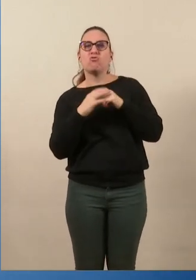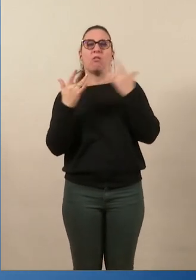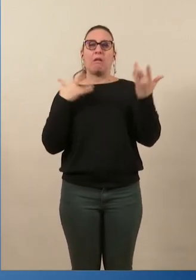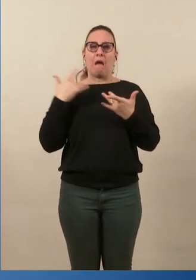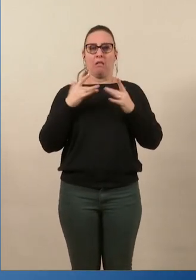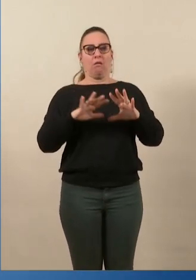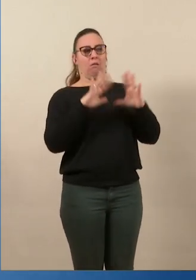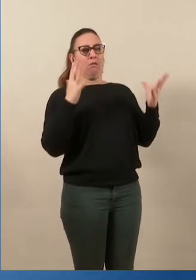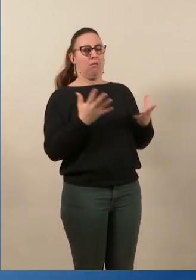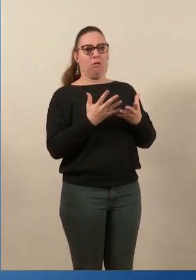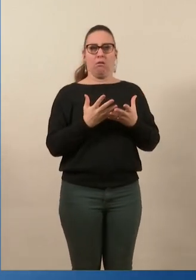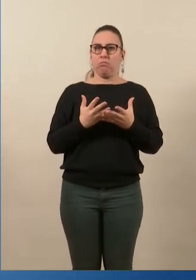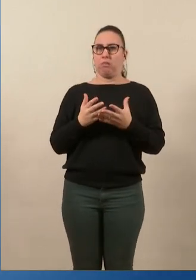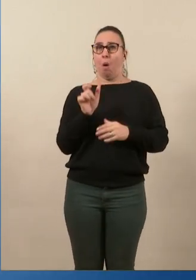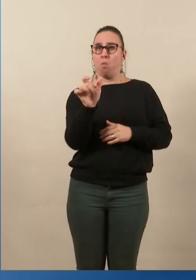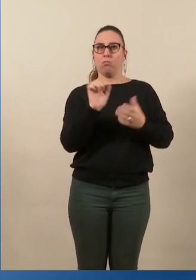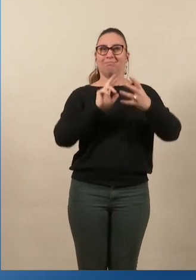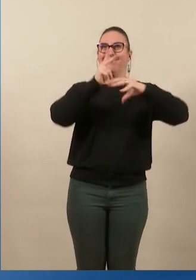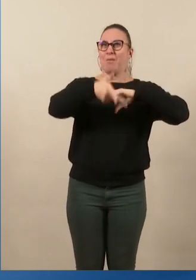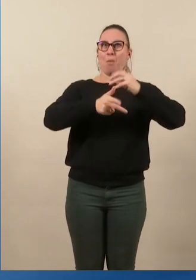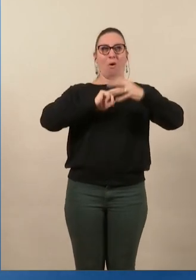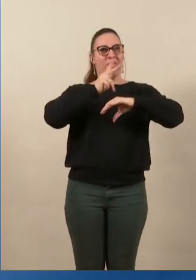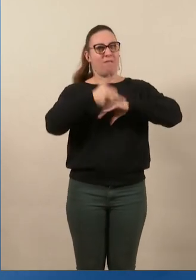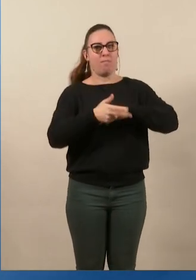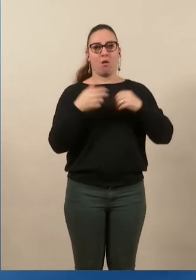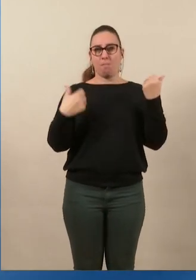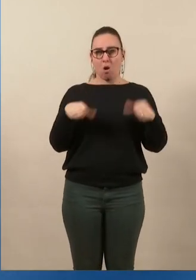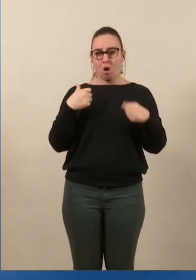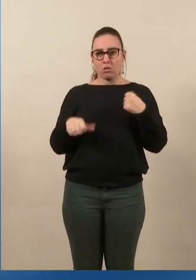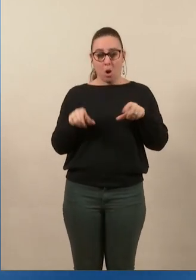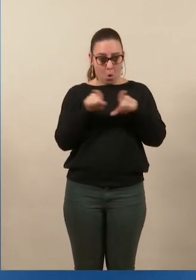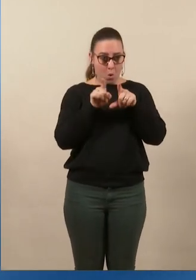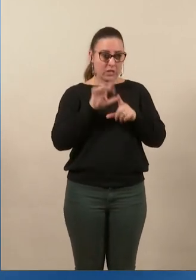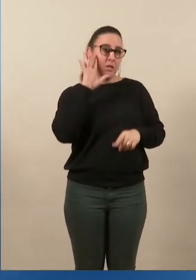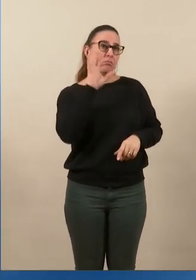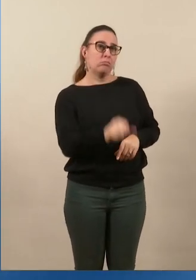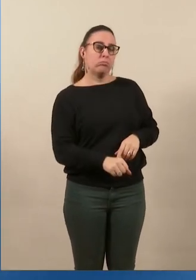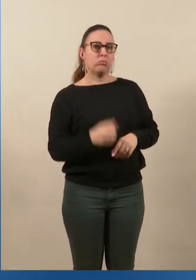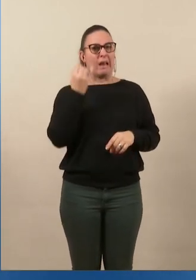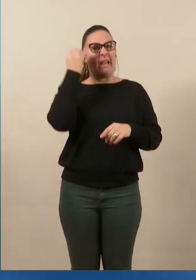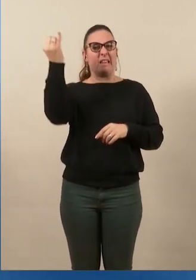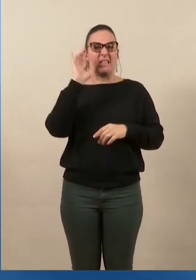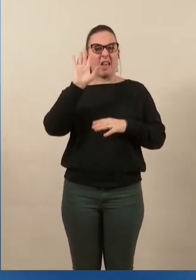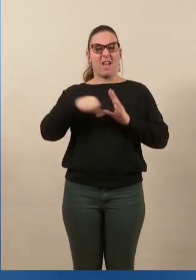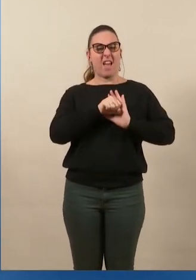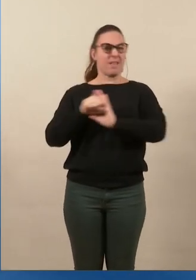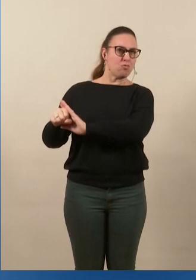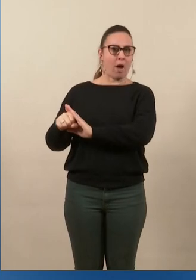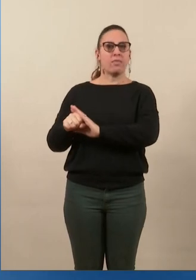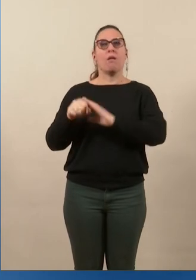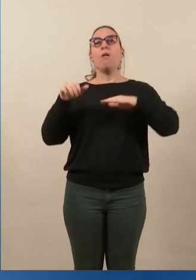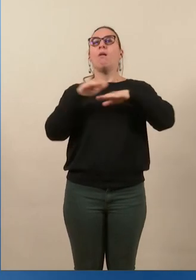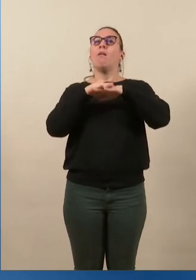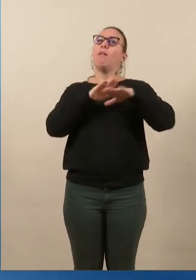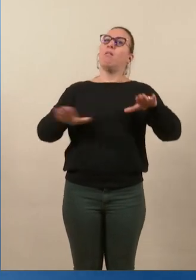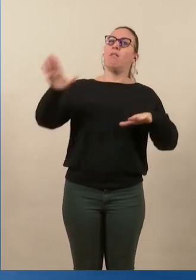devient développement durable et même je l'ai lu la lutte contre la place des idées d'extrême droite dans le paysage politique et médiatique